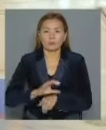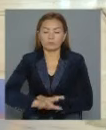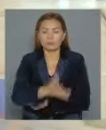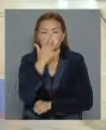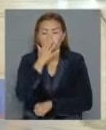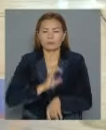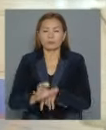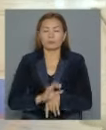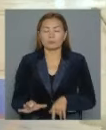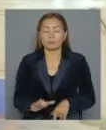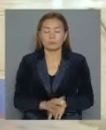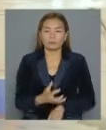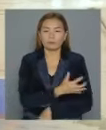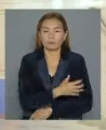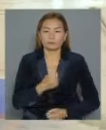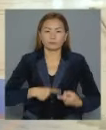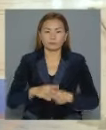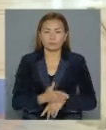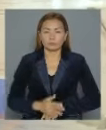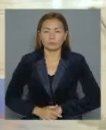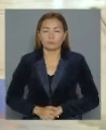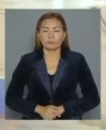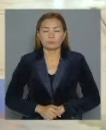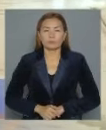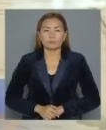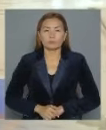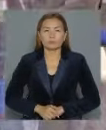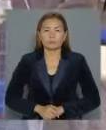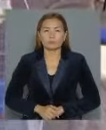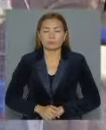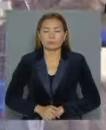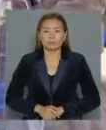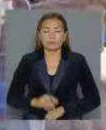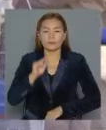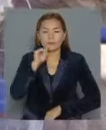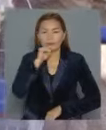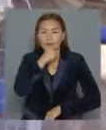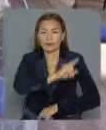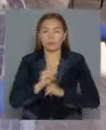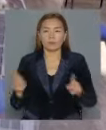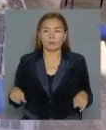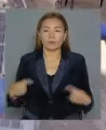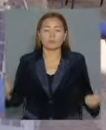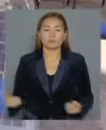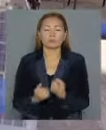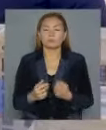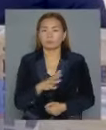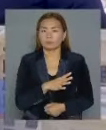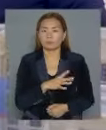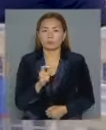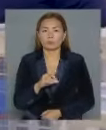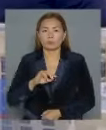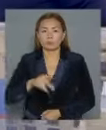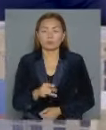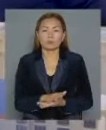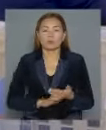шетелге экспорттауға қауқарлы кәсіпорын құрамыз. Ел экономикасының дамуына елеулі үлес қосып отырған холдинг,